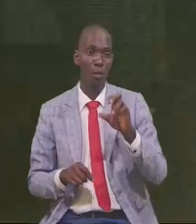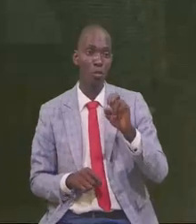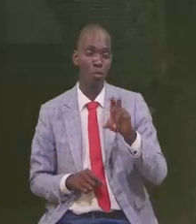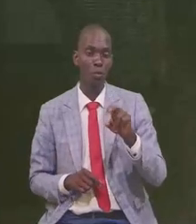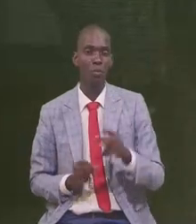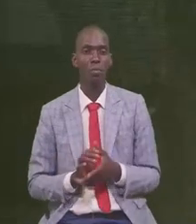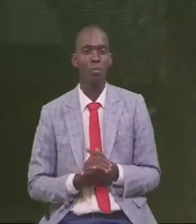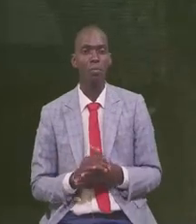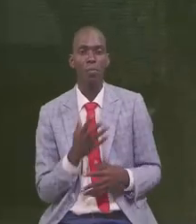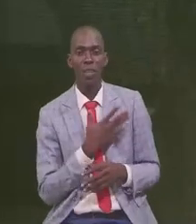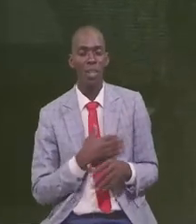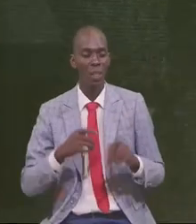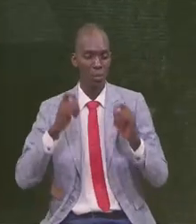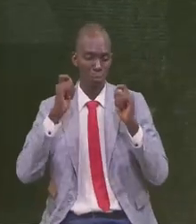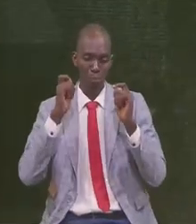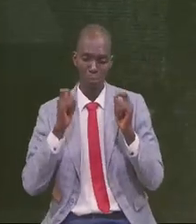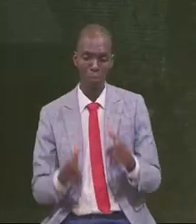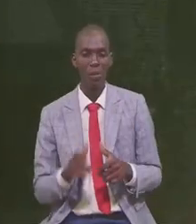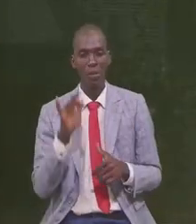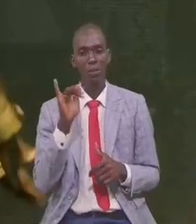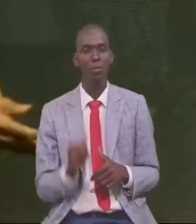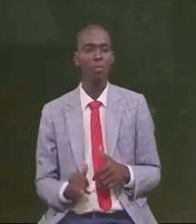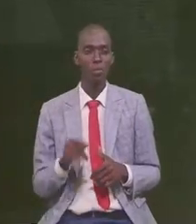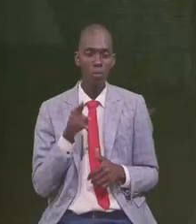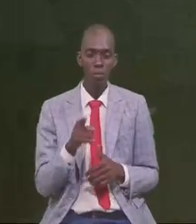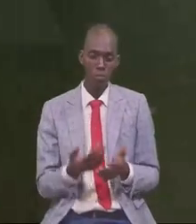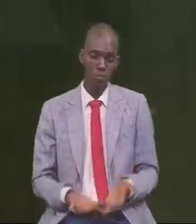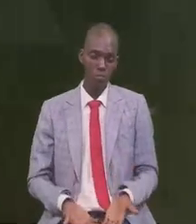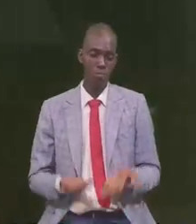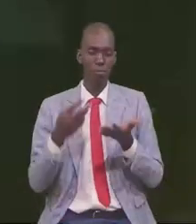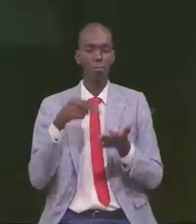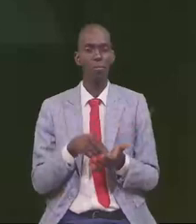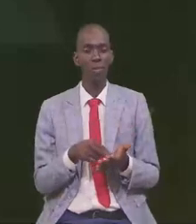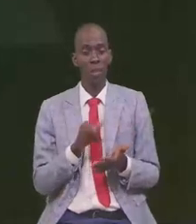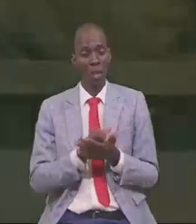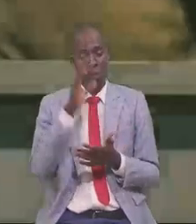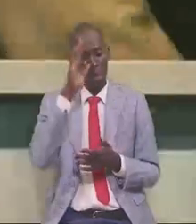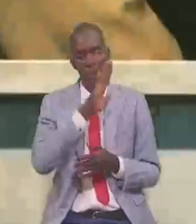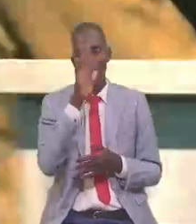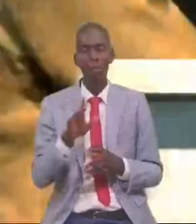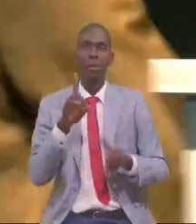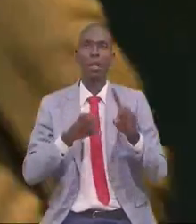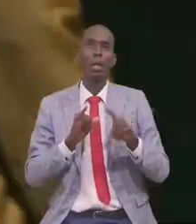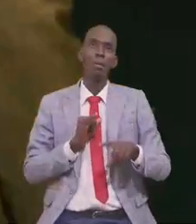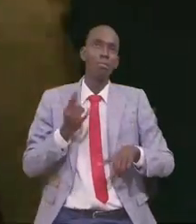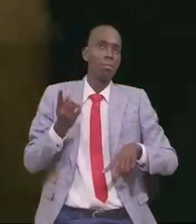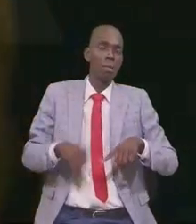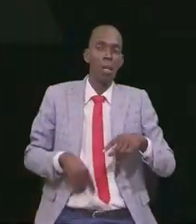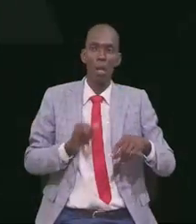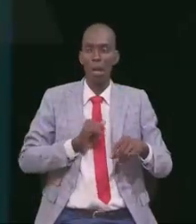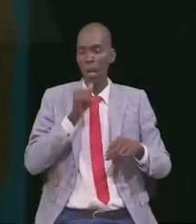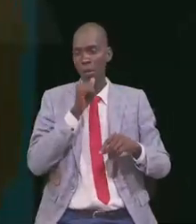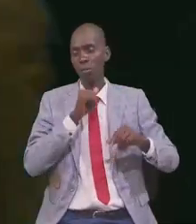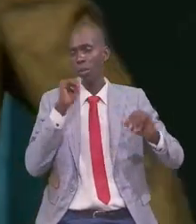verset 12, il se leva. Il n'a pas dit, je ne peux pas, je ne pouvais pas. C'est pourquoi ils m'ont